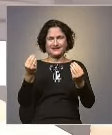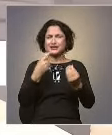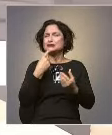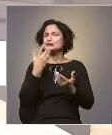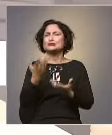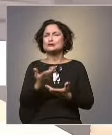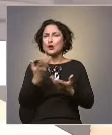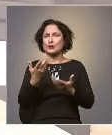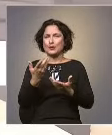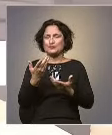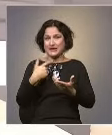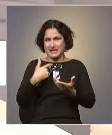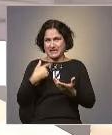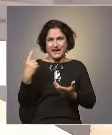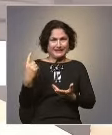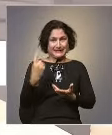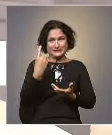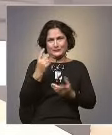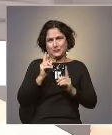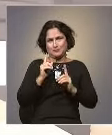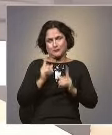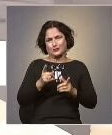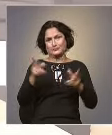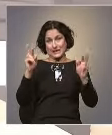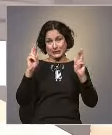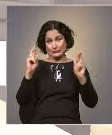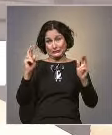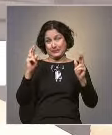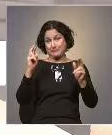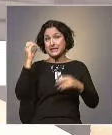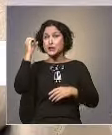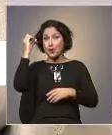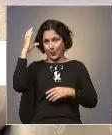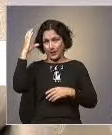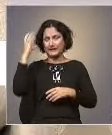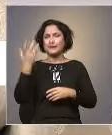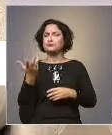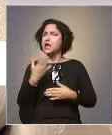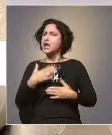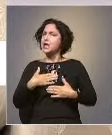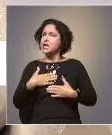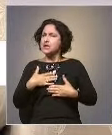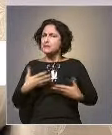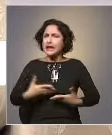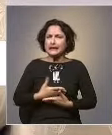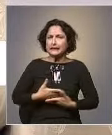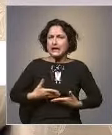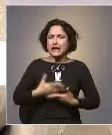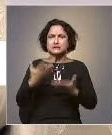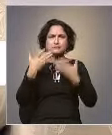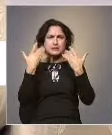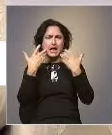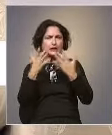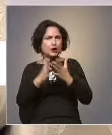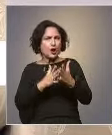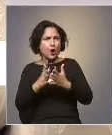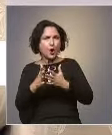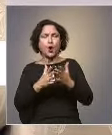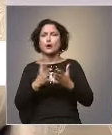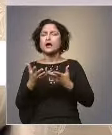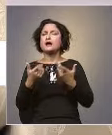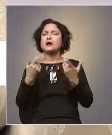сметка ние трябва, единствено науката може да разчитаме, за да се справим с реални проблеми. Какъв а има ли интерес от страна на младите хора, на вашите студенти